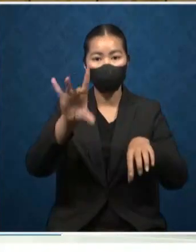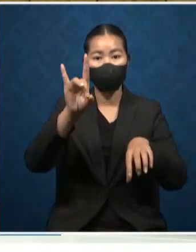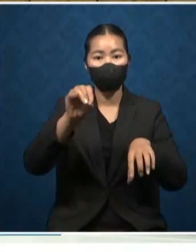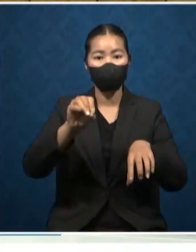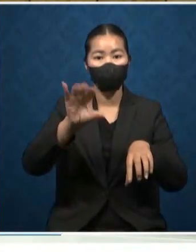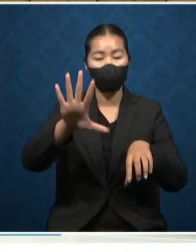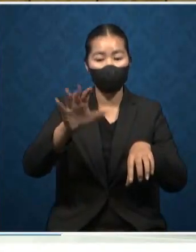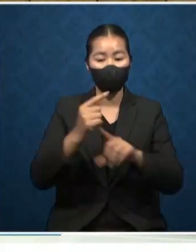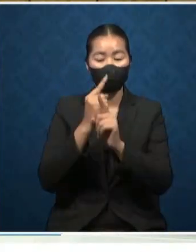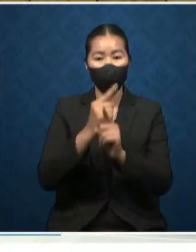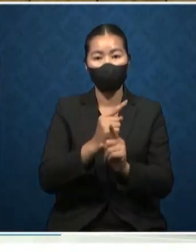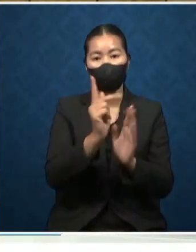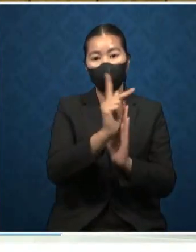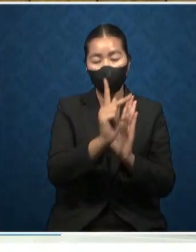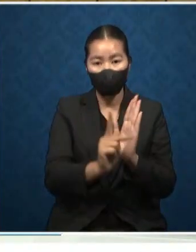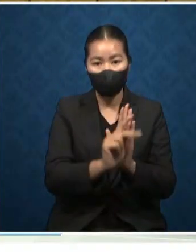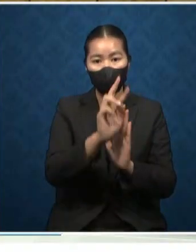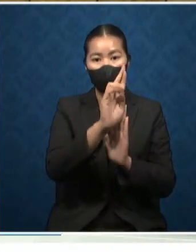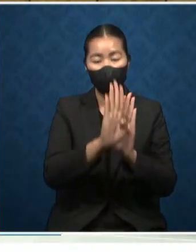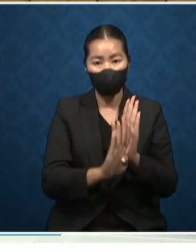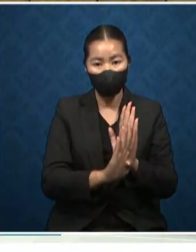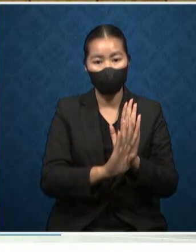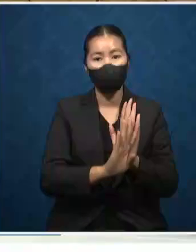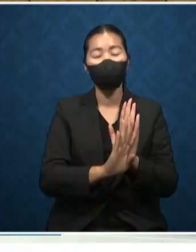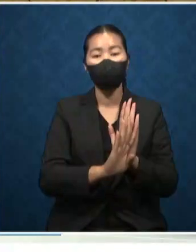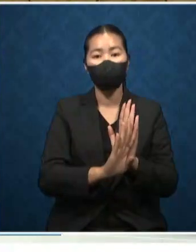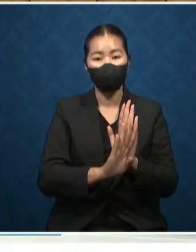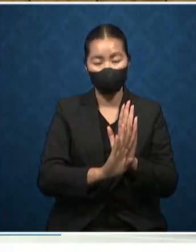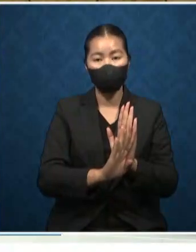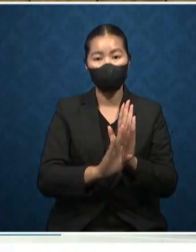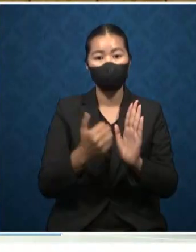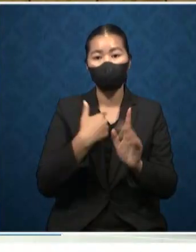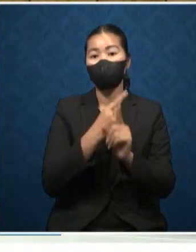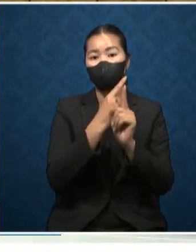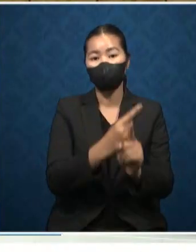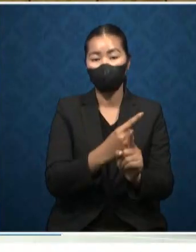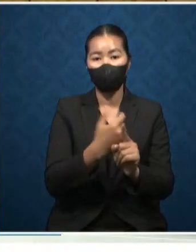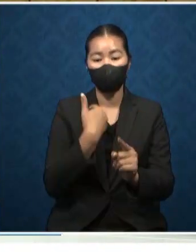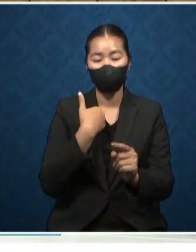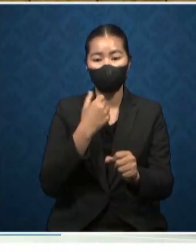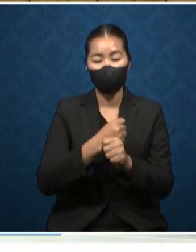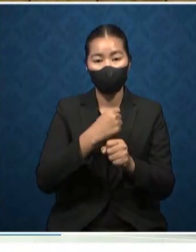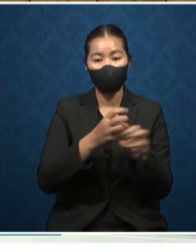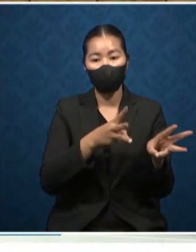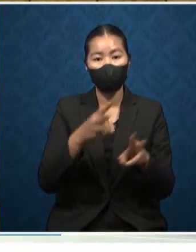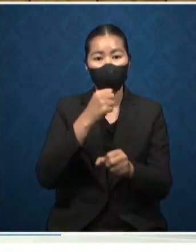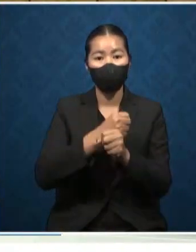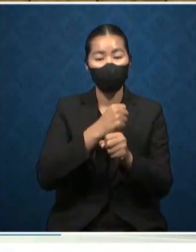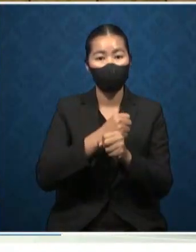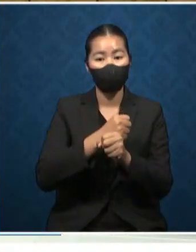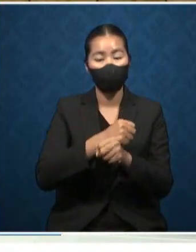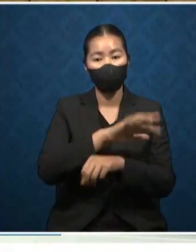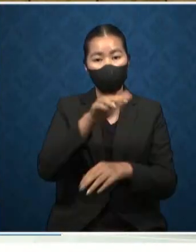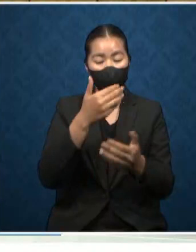ระเบียบข้อบังคับและกฎหมายที่เกี่ยวข้องโดยรวบรวมผลการดำเนินงานทั้งหมดแสดงไว้